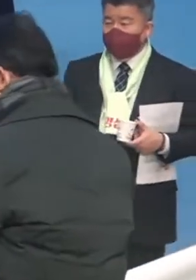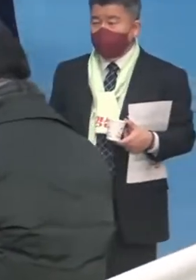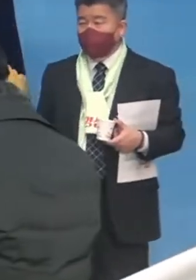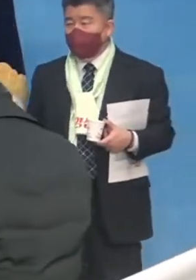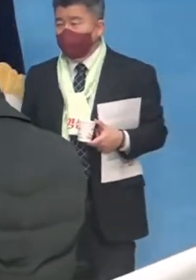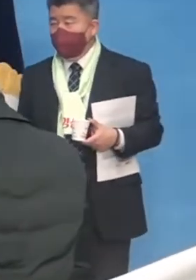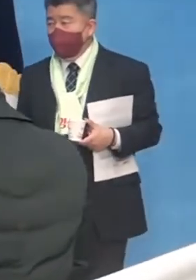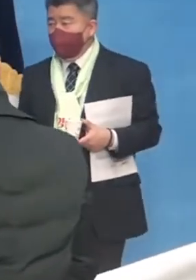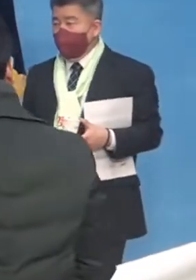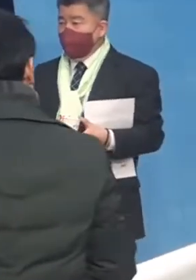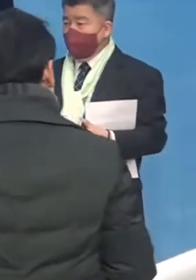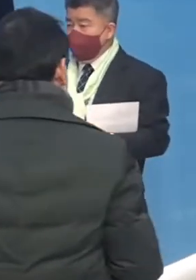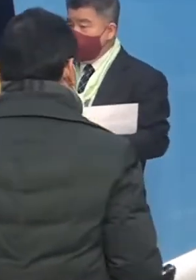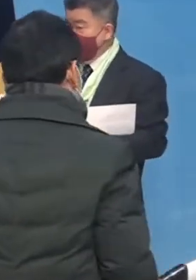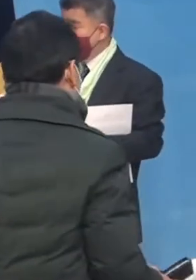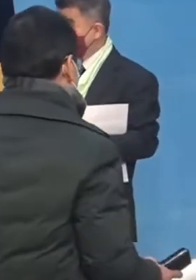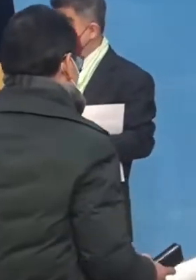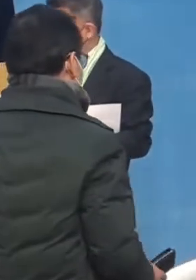민주당도 천상도